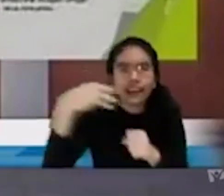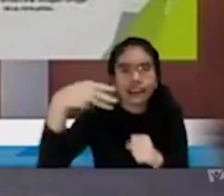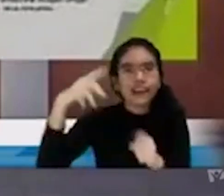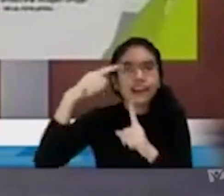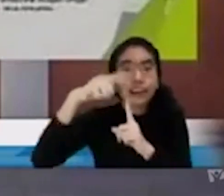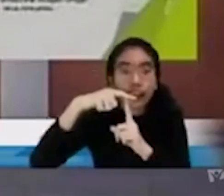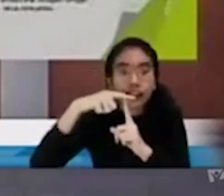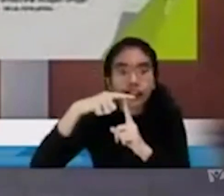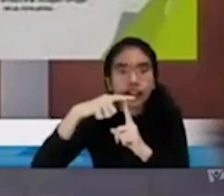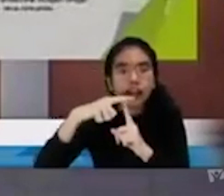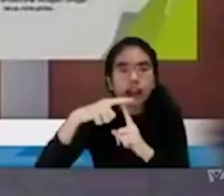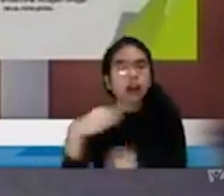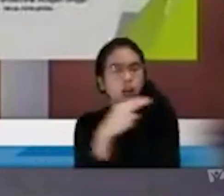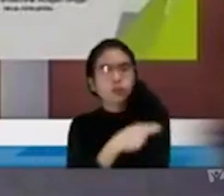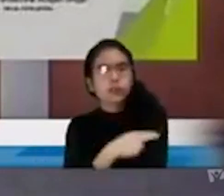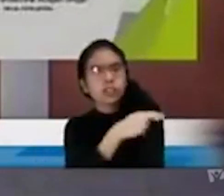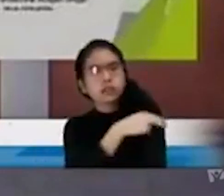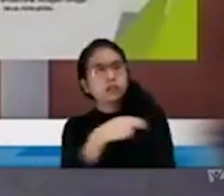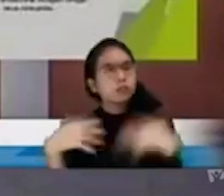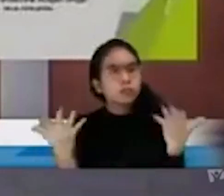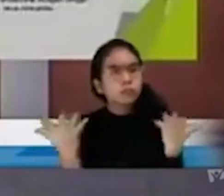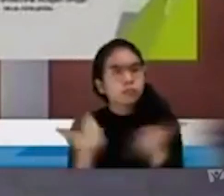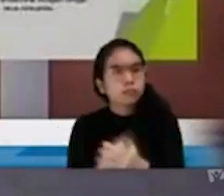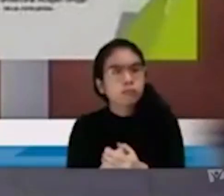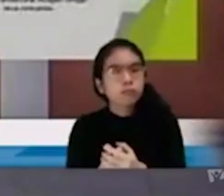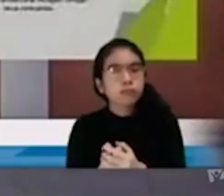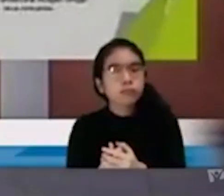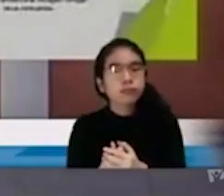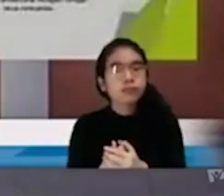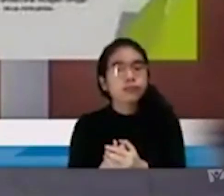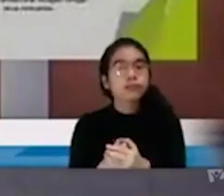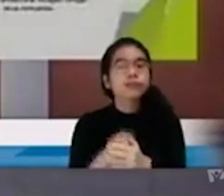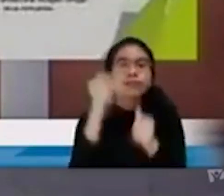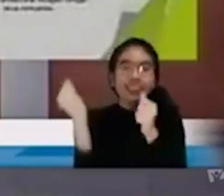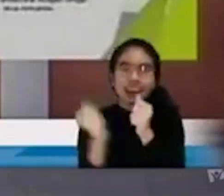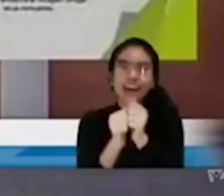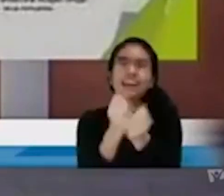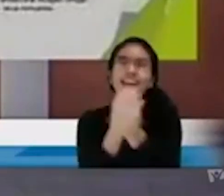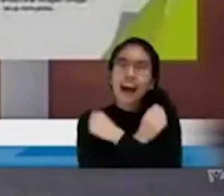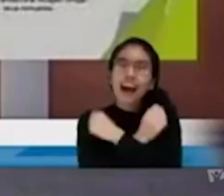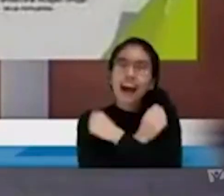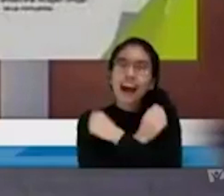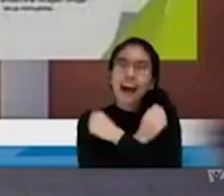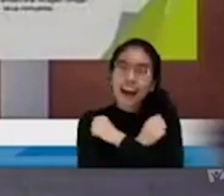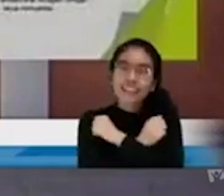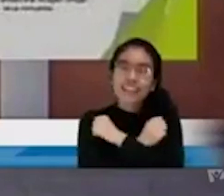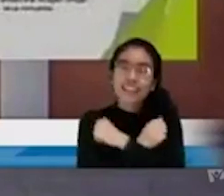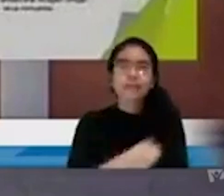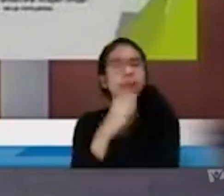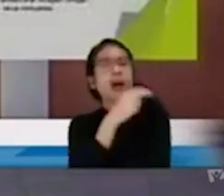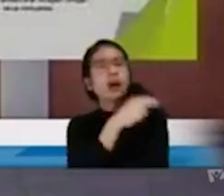Berdasarkan kasih Allah artinya, Rumah Sakit Advent Bandung memberikan pelayanan kesehatan